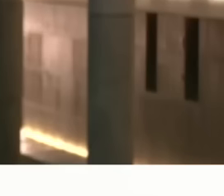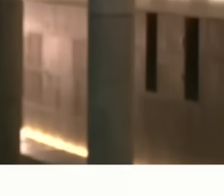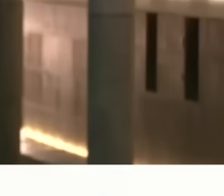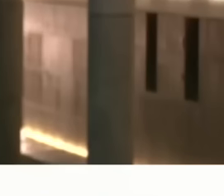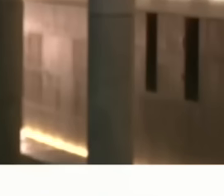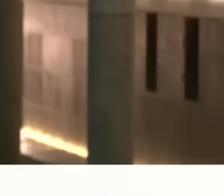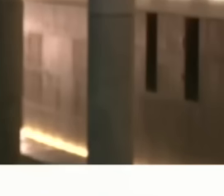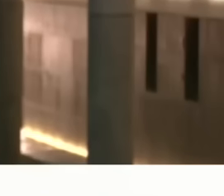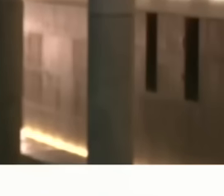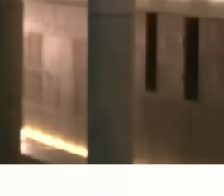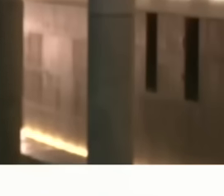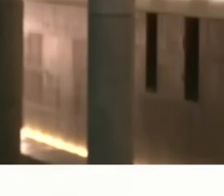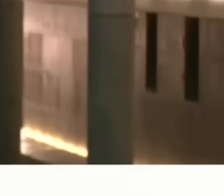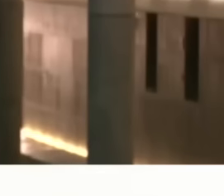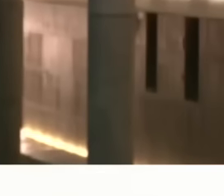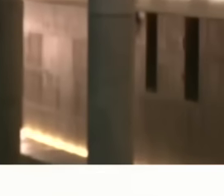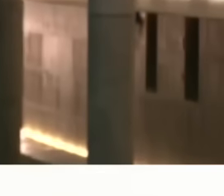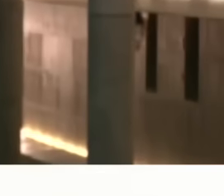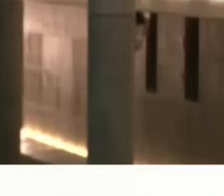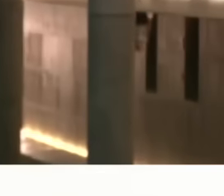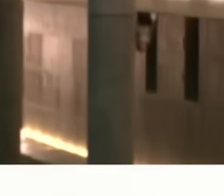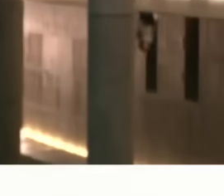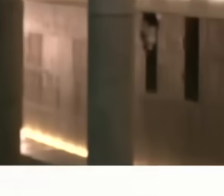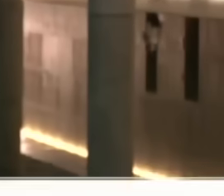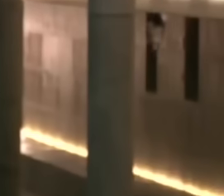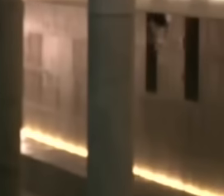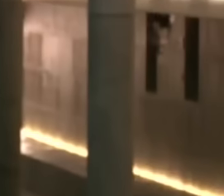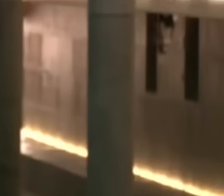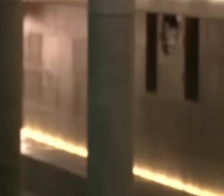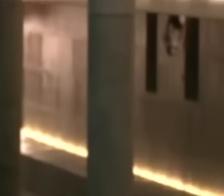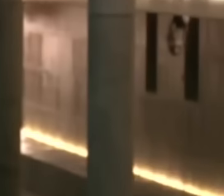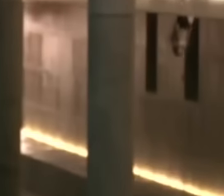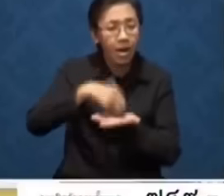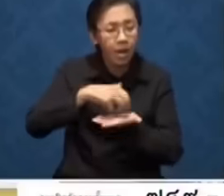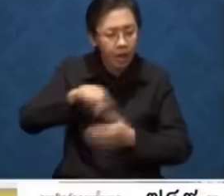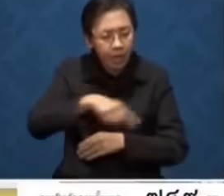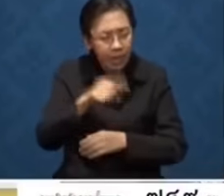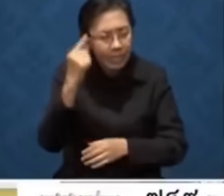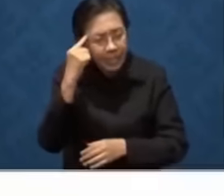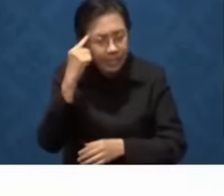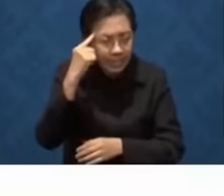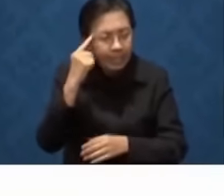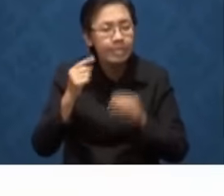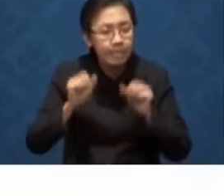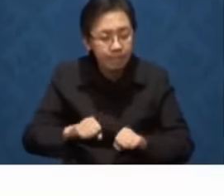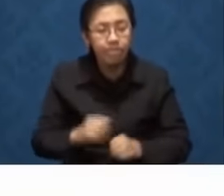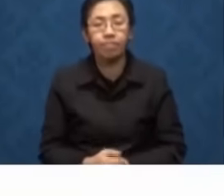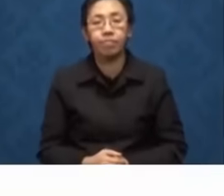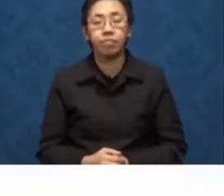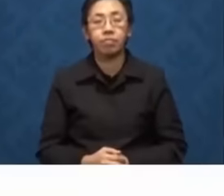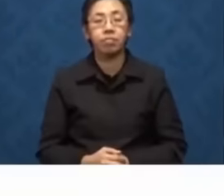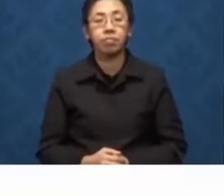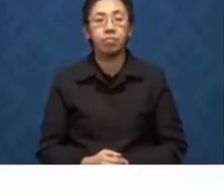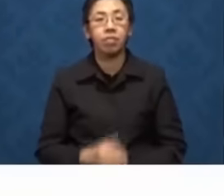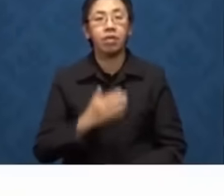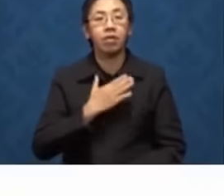ก็ได้มีการอภิปรายในเรื่องคุณสมบัติของนายพิธาที่อาจขัดรัฐธรรมนูญค่ะโดยภายหลังจากการประชุมรัฐ